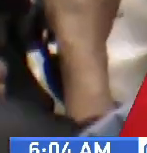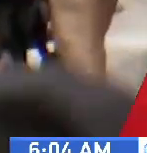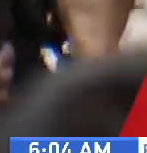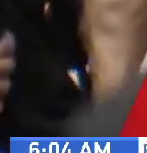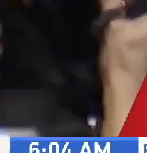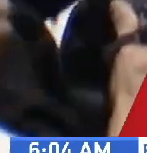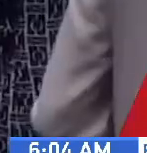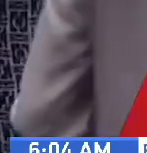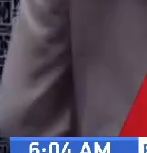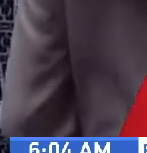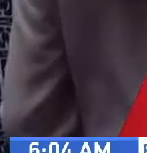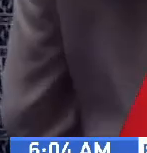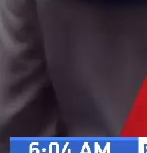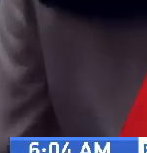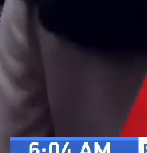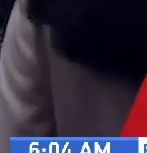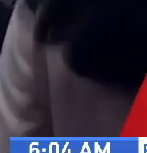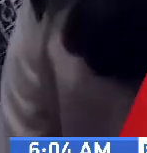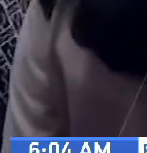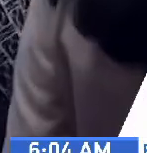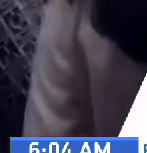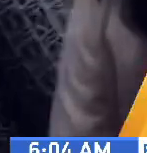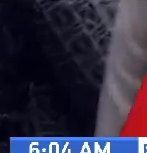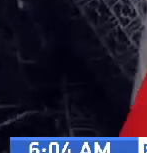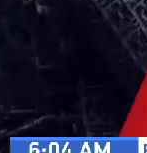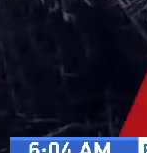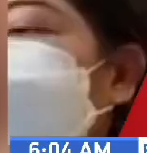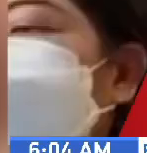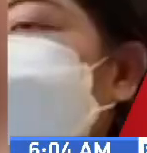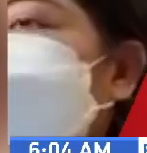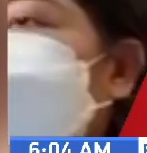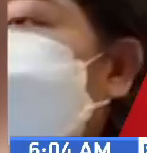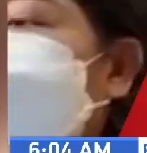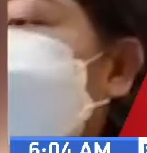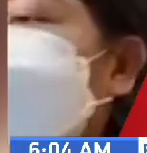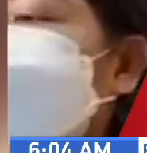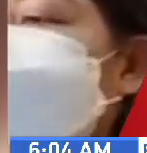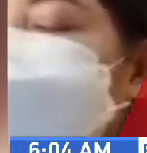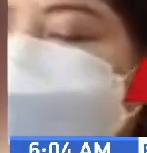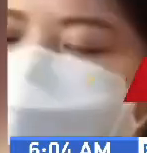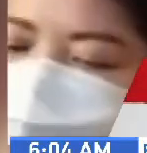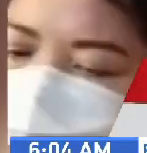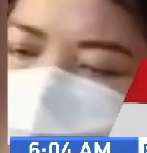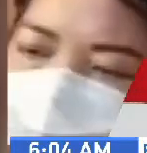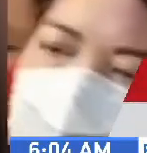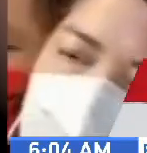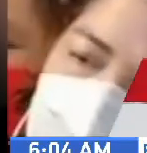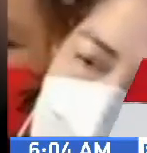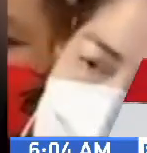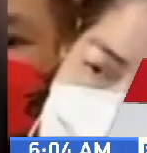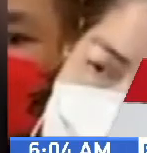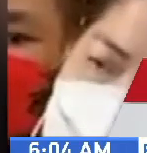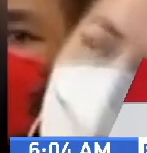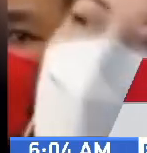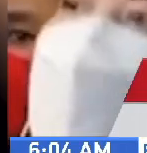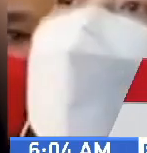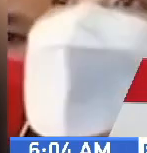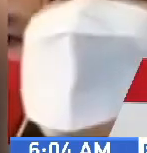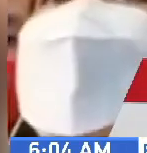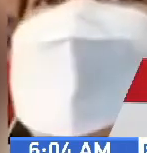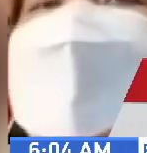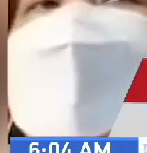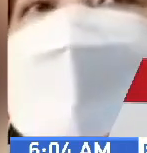Marcos nagpasalamat at humiling ng dasal para sa ikabubuti ng bansa. To have received over 31 million